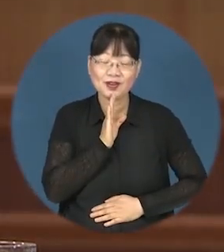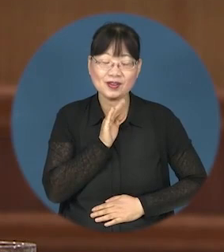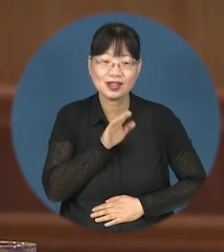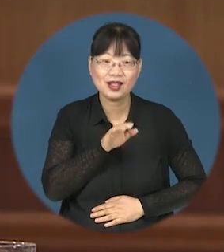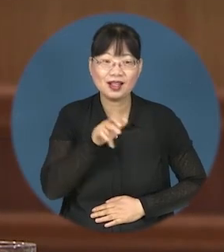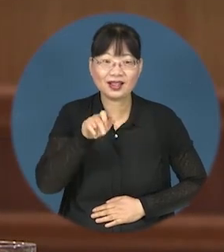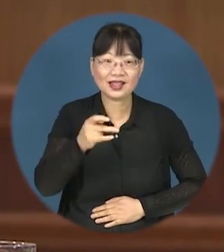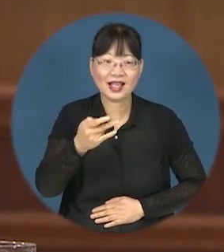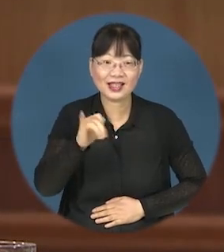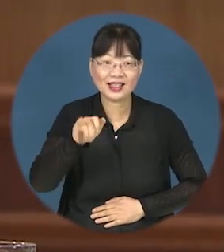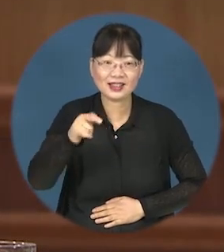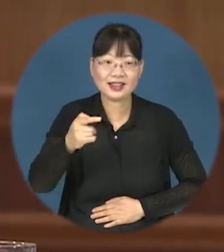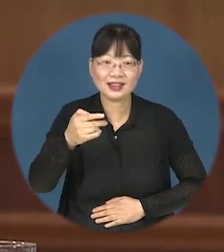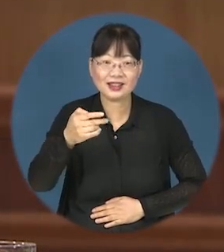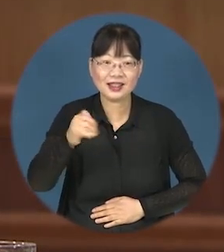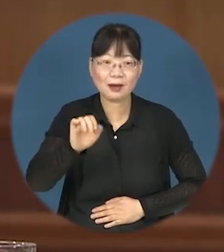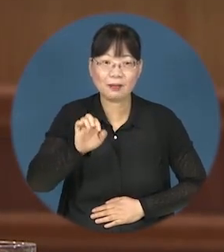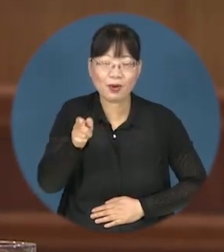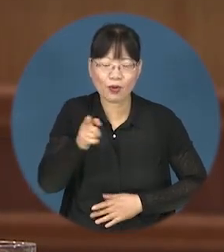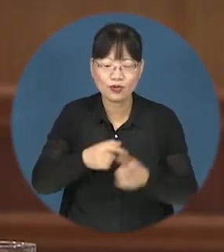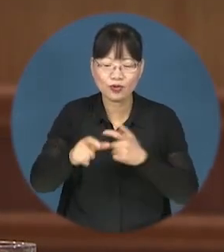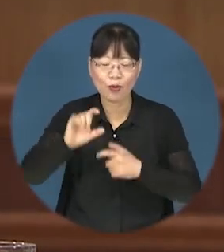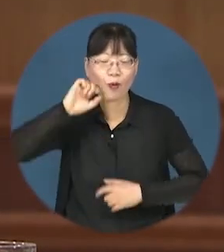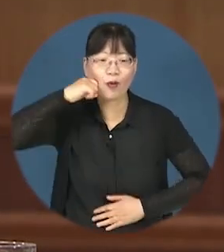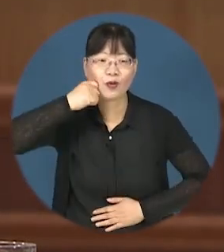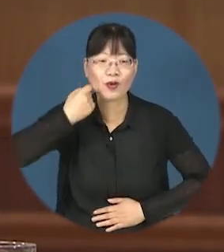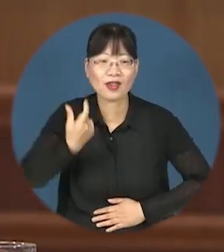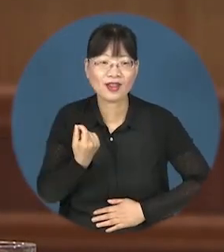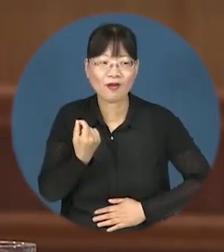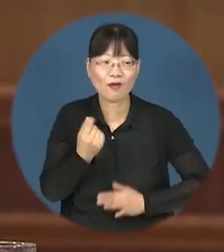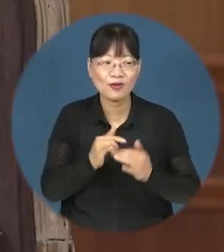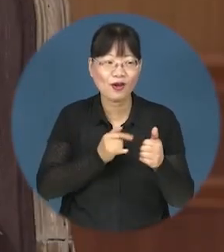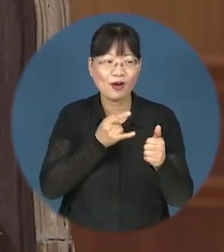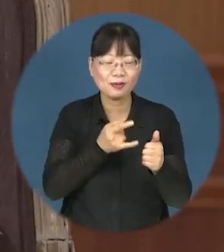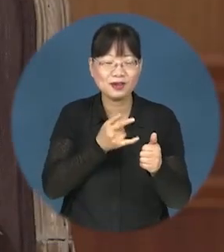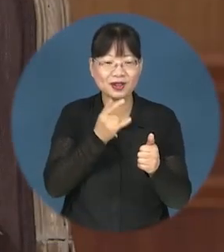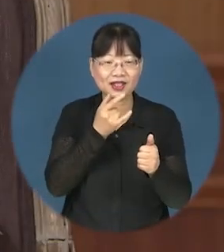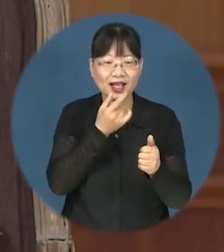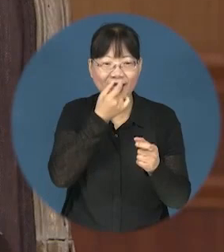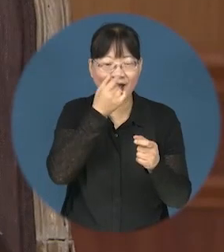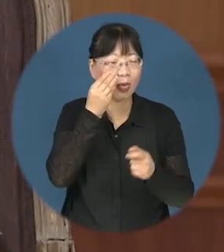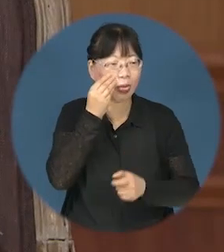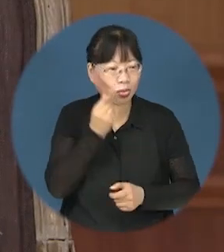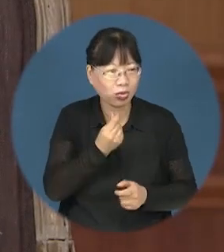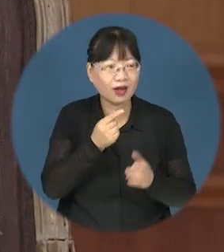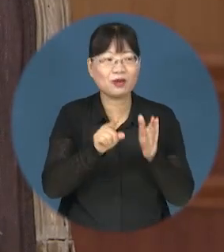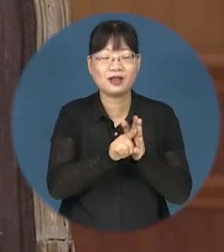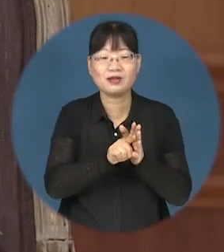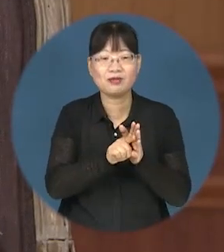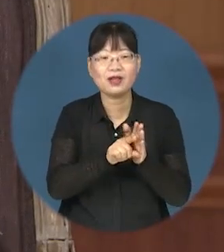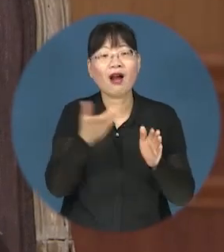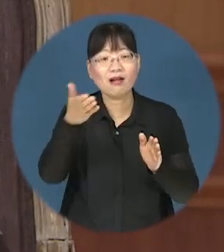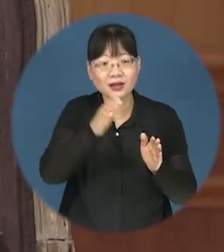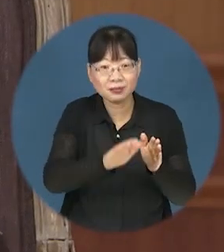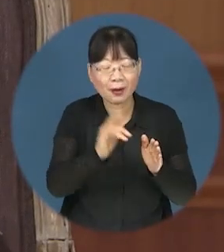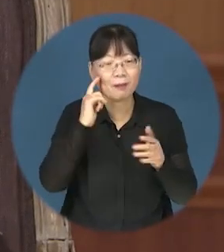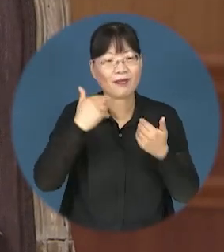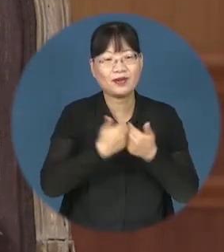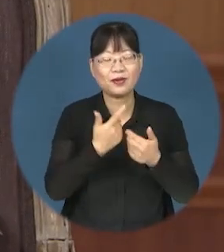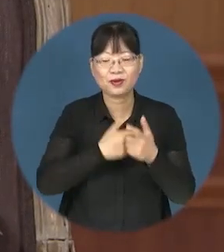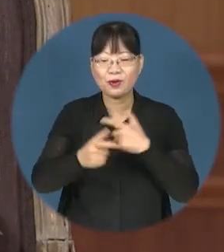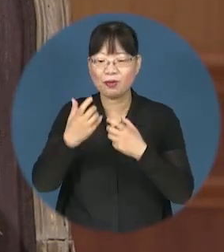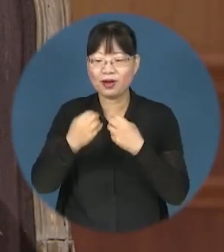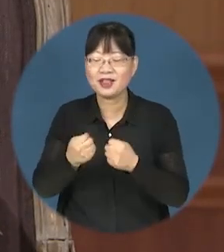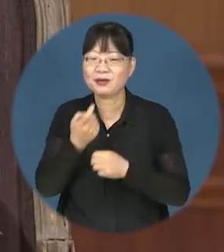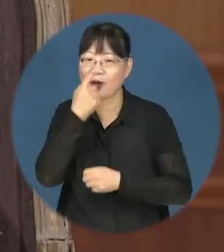캘리그래퍼 더 어렵고 또 같아요 사람들한테 가까이 것 어이가 오히려 그래서 더 많이 찾으시는 분들도 계세요 그런데